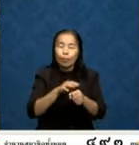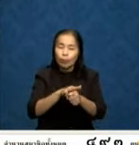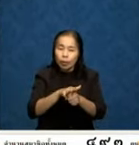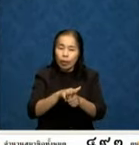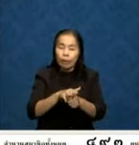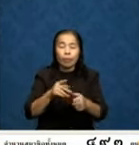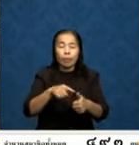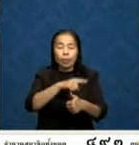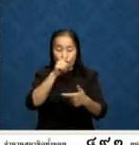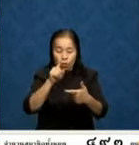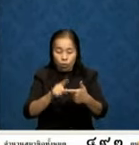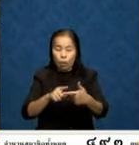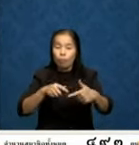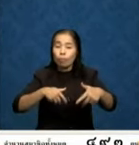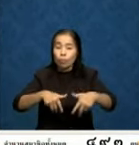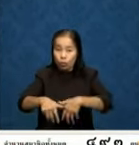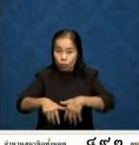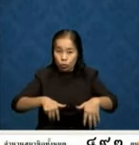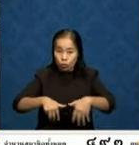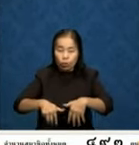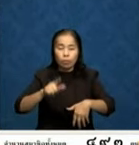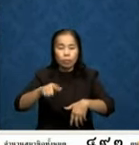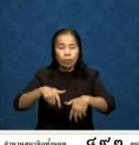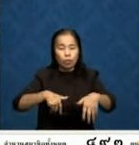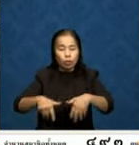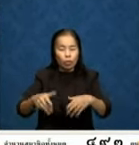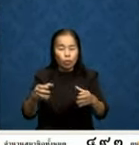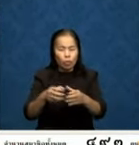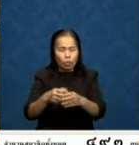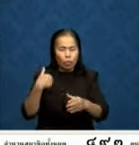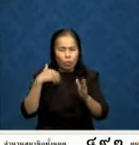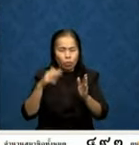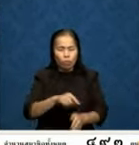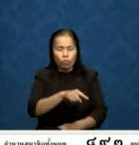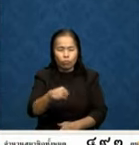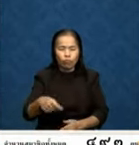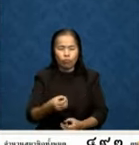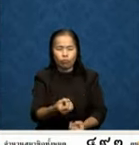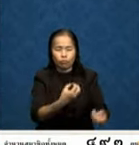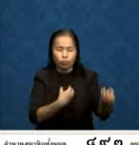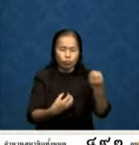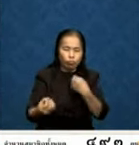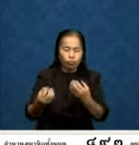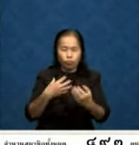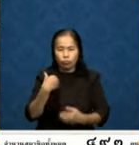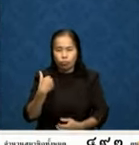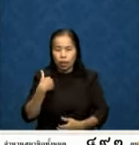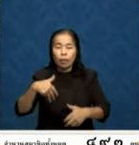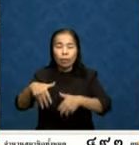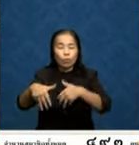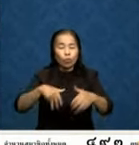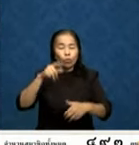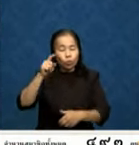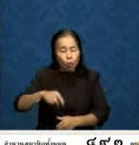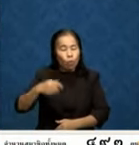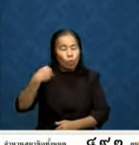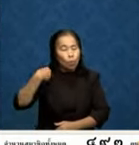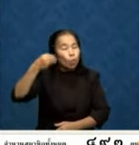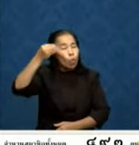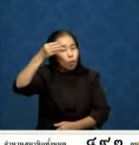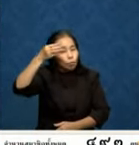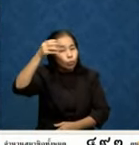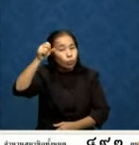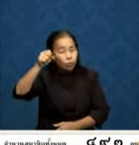อีกส่วนนึงเป็นเรื่องของประชาชนนะครับประชาชนเนี่ยเมื่อกี้มีหลายท่านมาอภิปรายว่าประชาชนก็ควรจะมีความรู้ด้วยนะครับโ